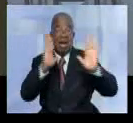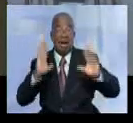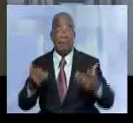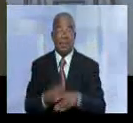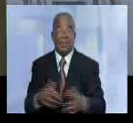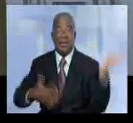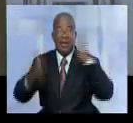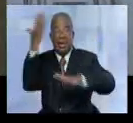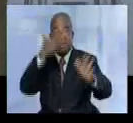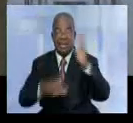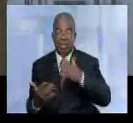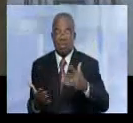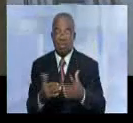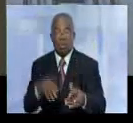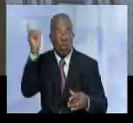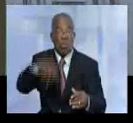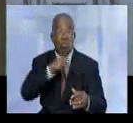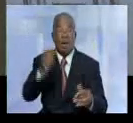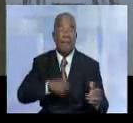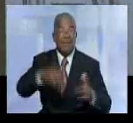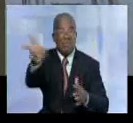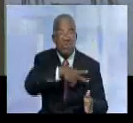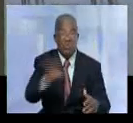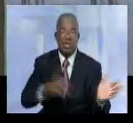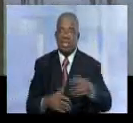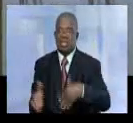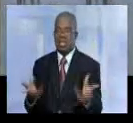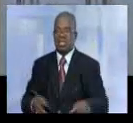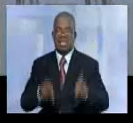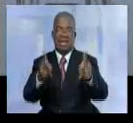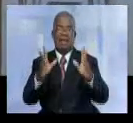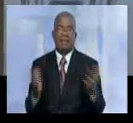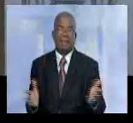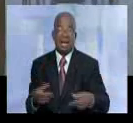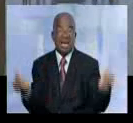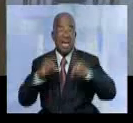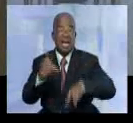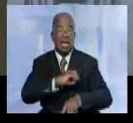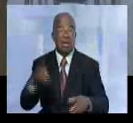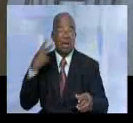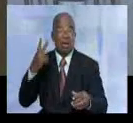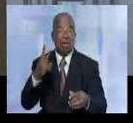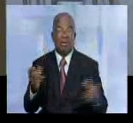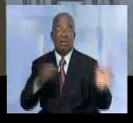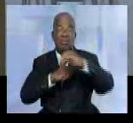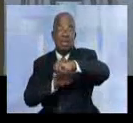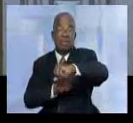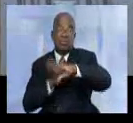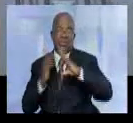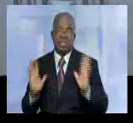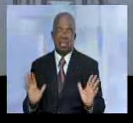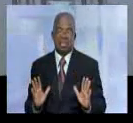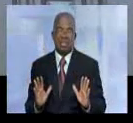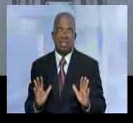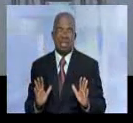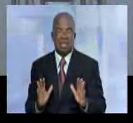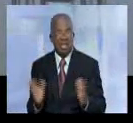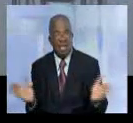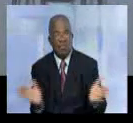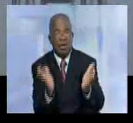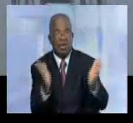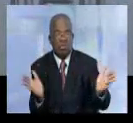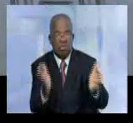mais elle nous enseigne un certain nombre de procédures quant à la gestion de ces réfugiés-là. Donc je pense que c'est vraiment une formation